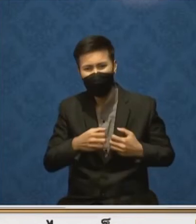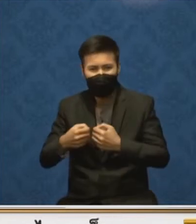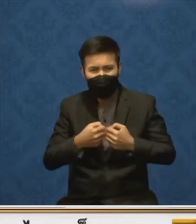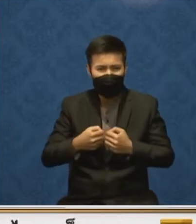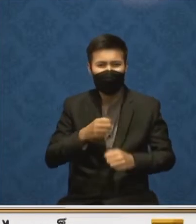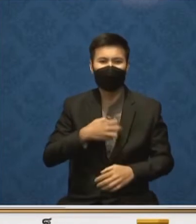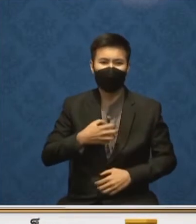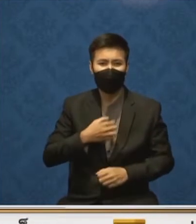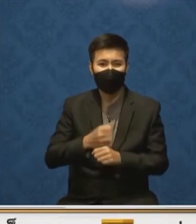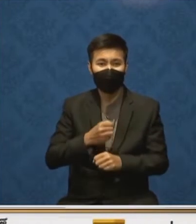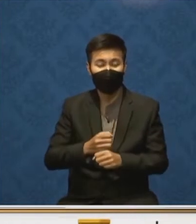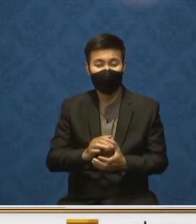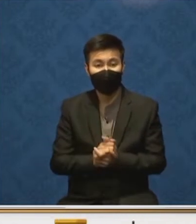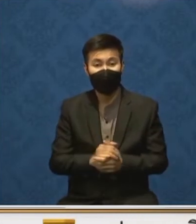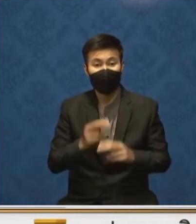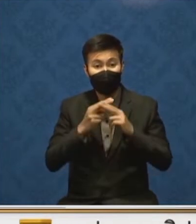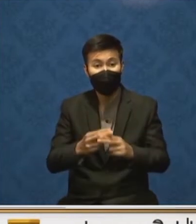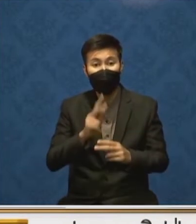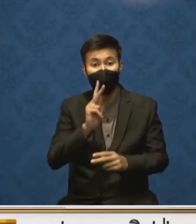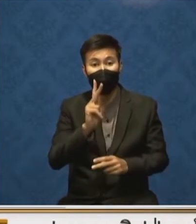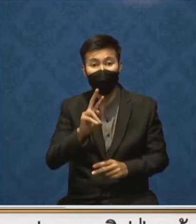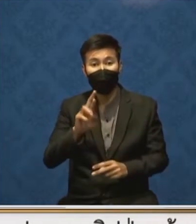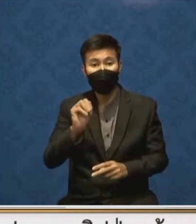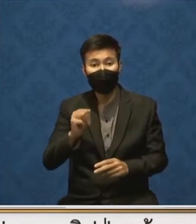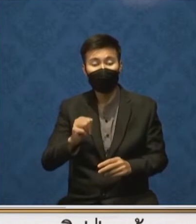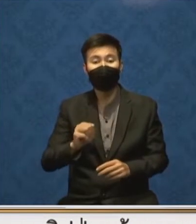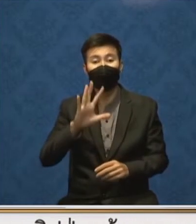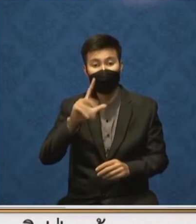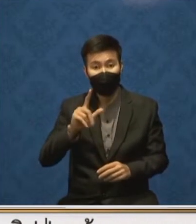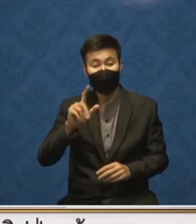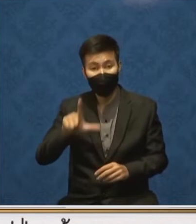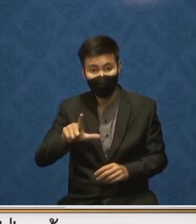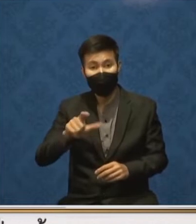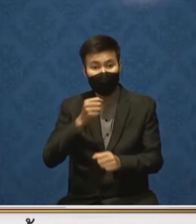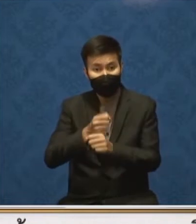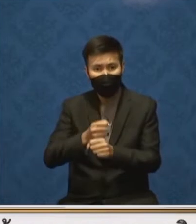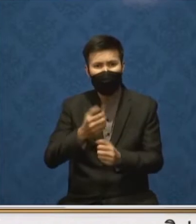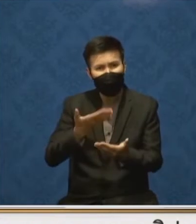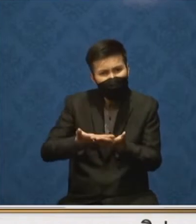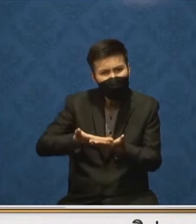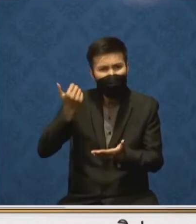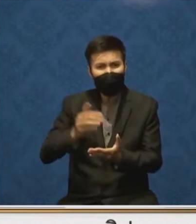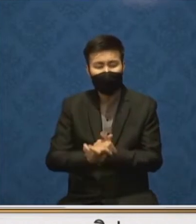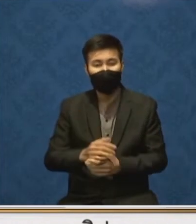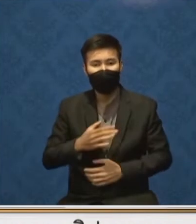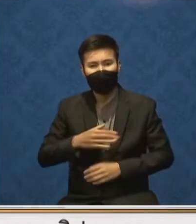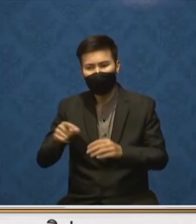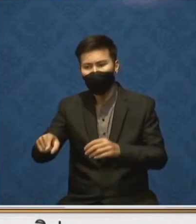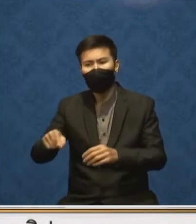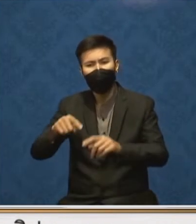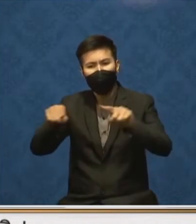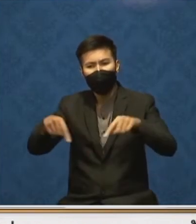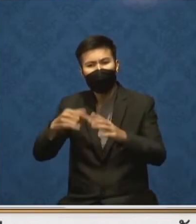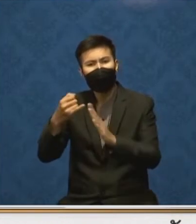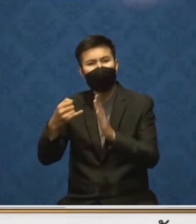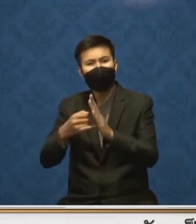โดยเฉพาะโครมชนนี่ทำตหแ่ง plainทั้งท้องทนให้ท้องทิคคนตัสนใจแล้วถสุท้